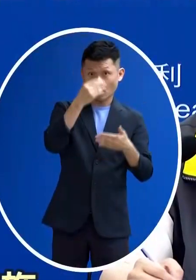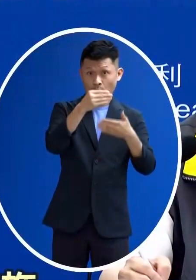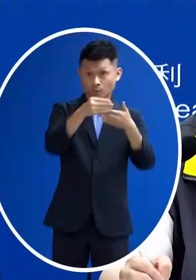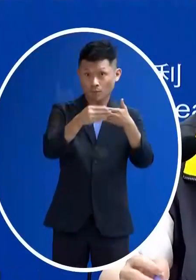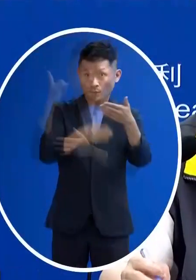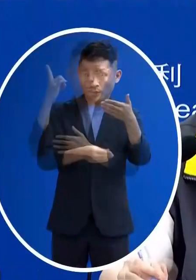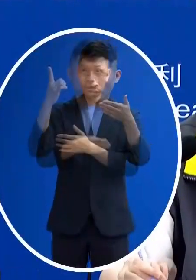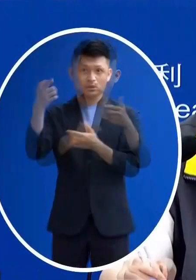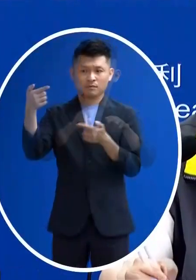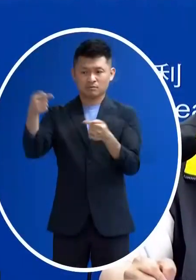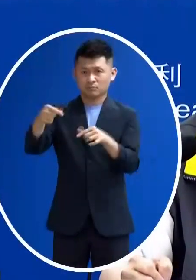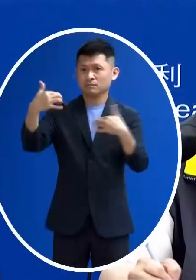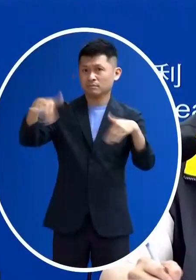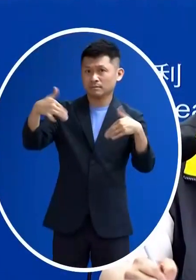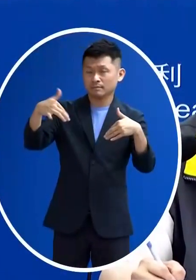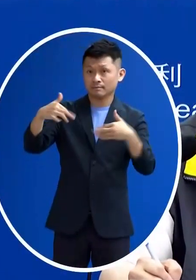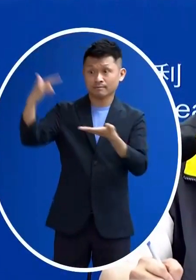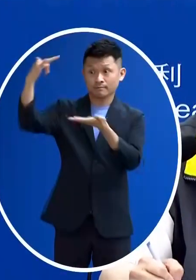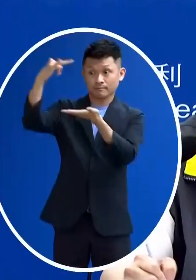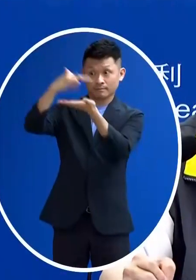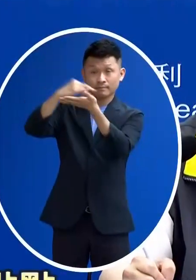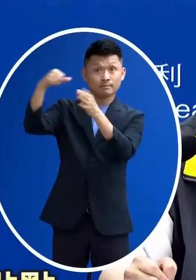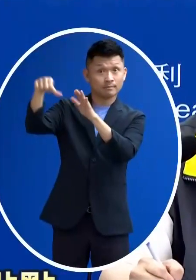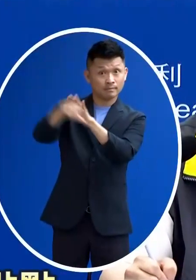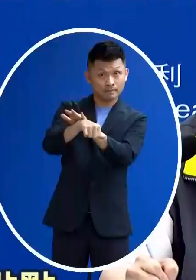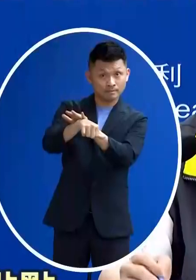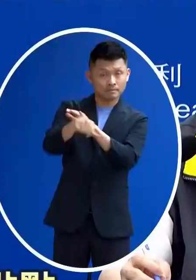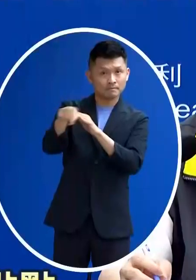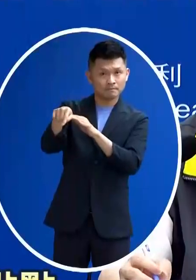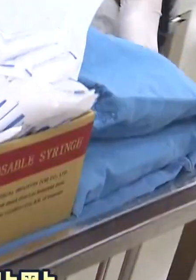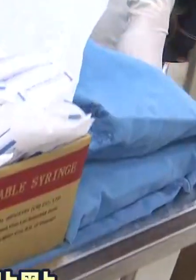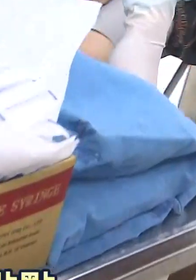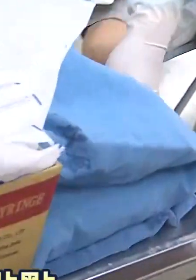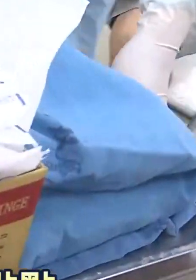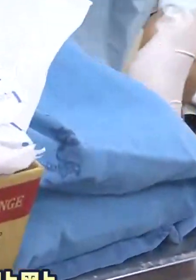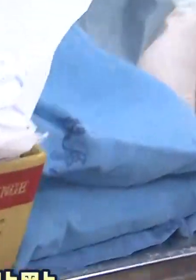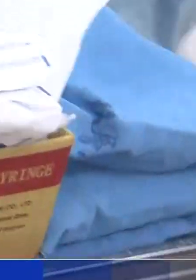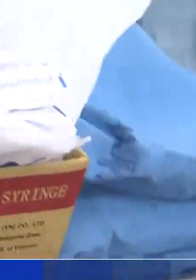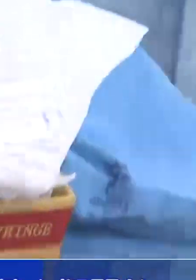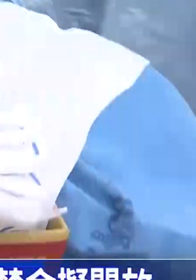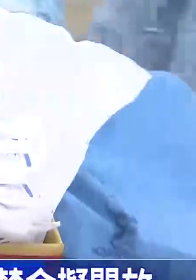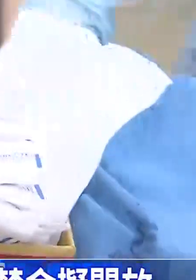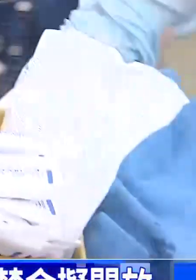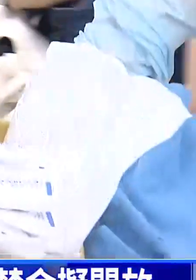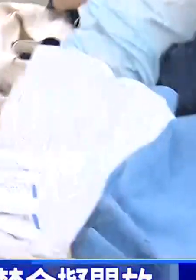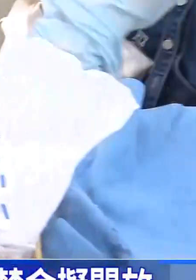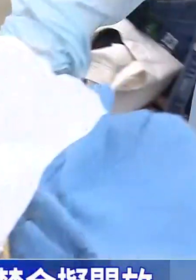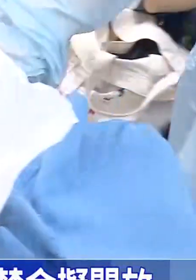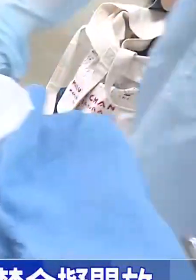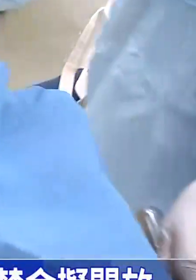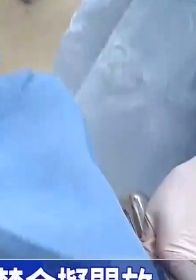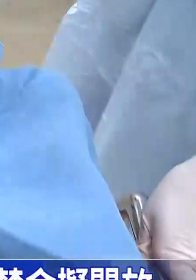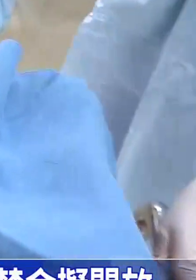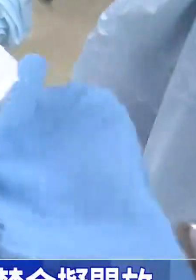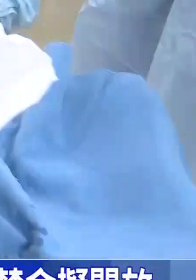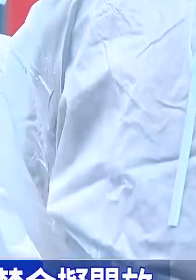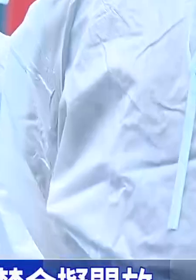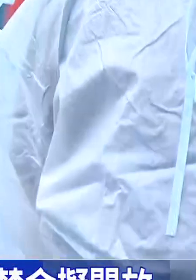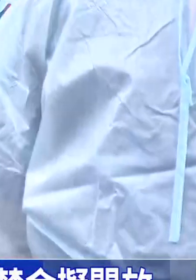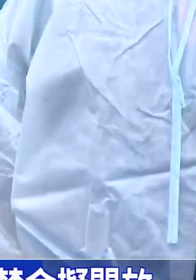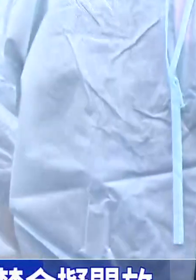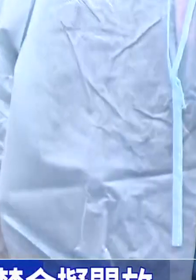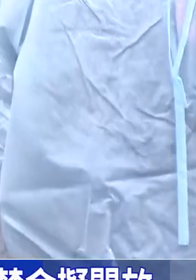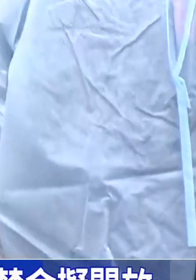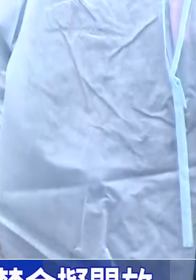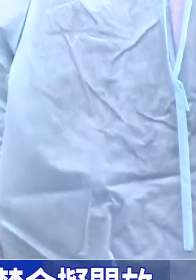够再做一些放宽，在边境管制这边通常都会比较再晚一点点， 距离疫苗覆盖率七成的目标还差了一些些。虽然这不